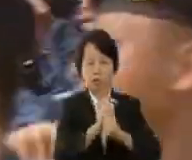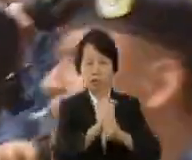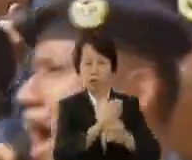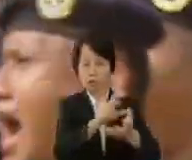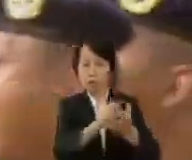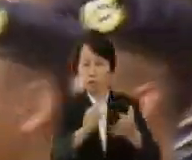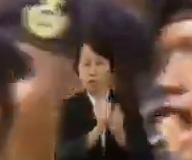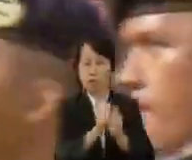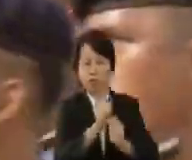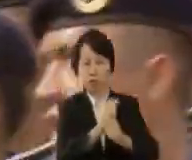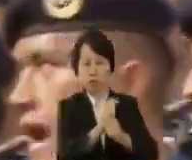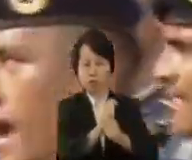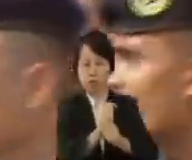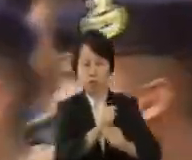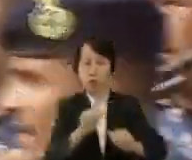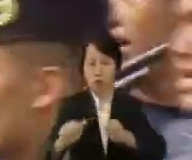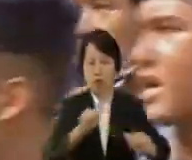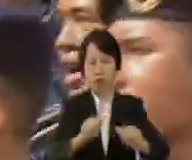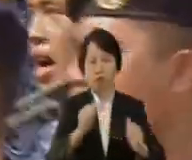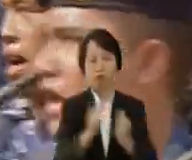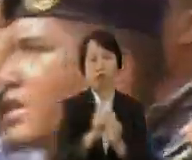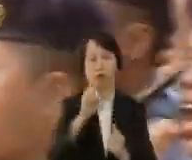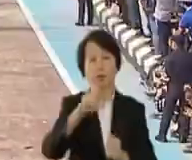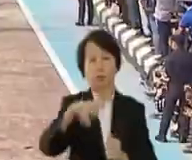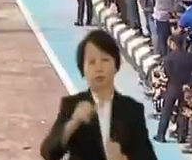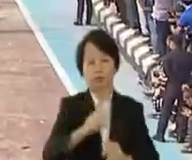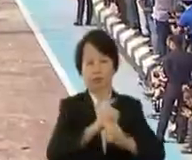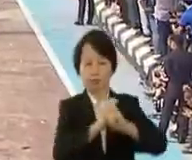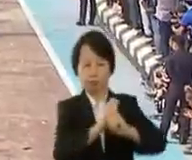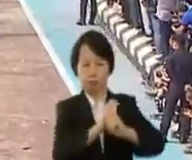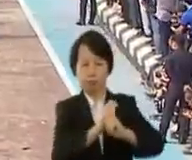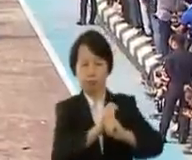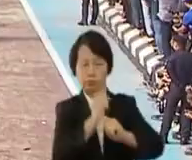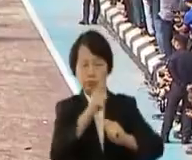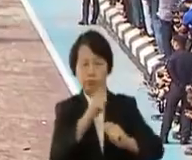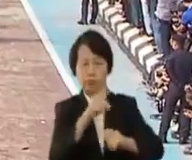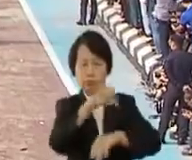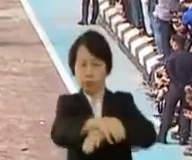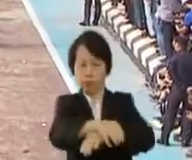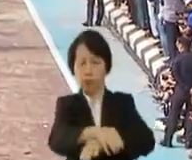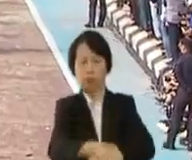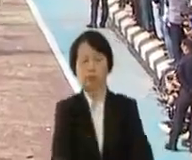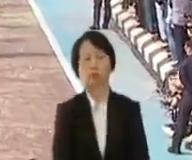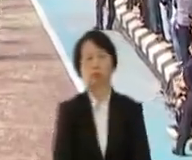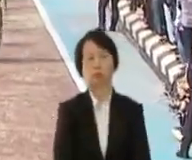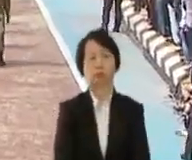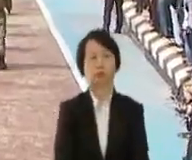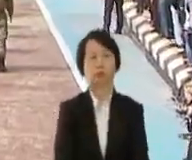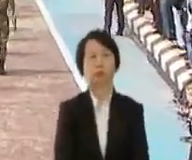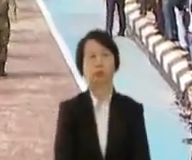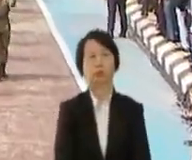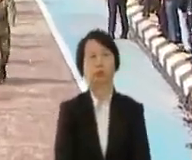airstrike, defensive counter air dan operasi defensive suppressive.